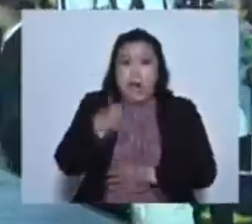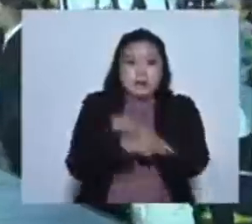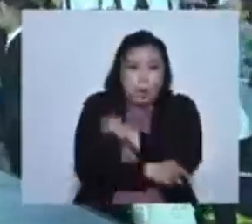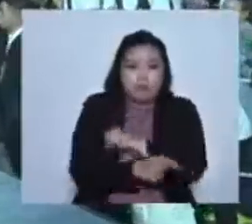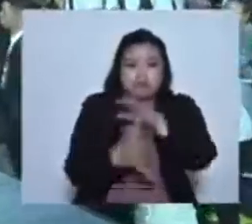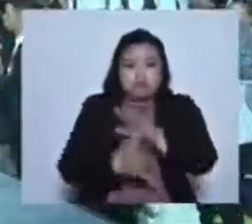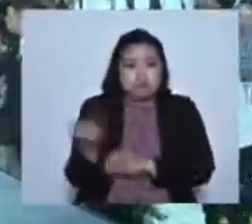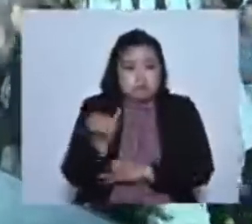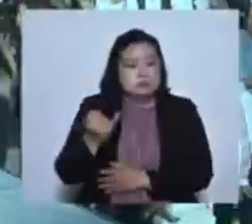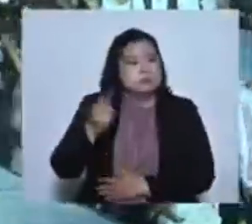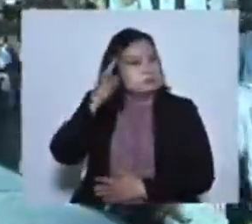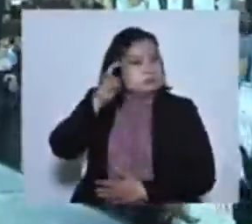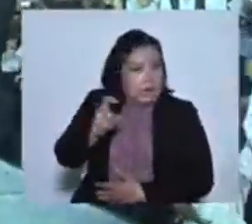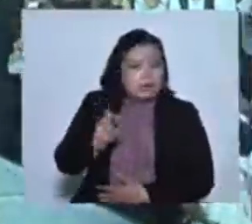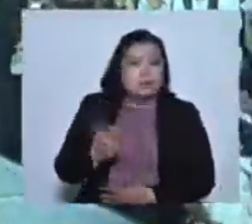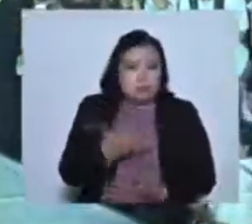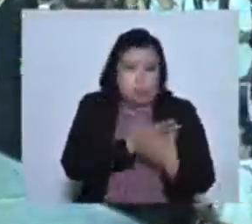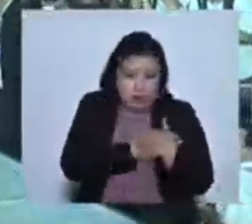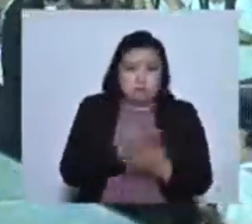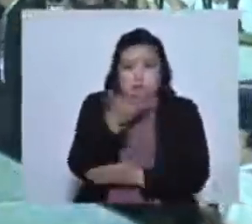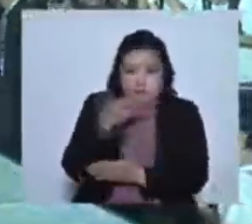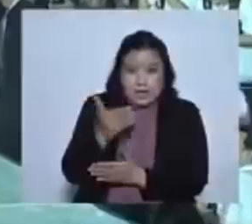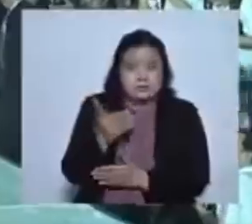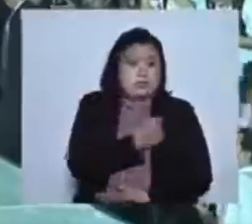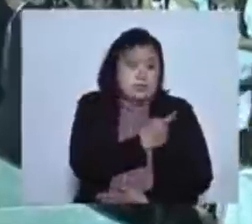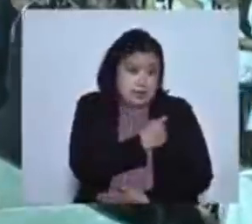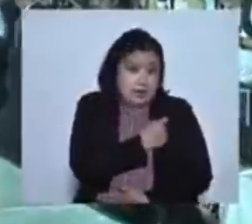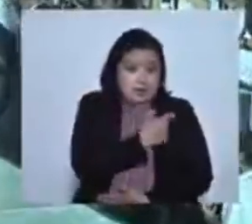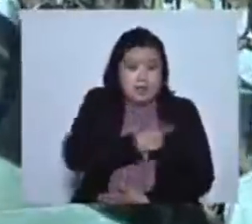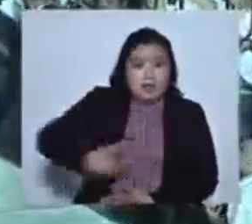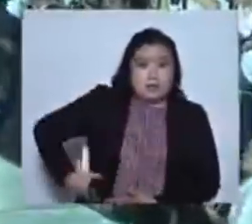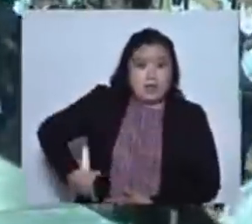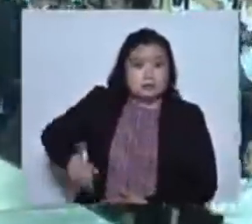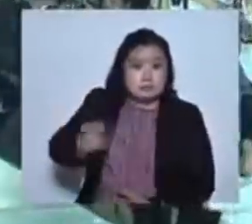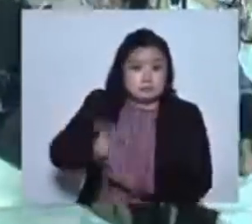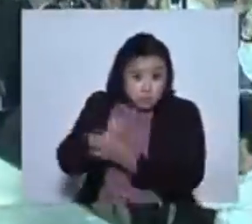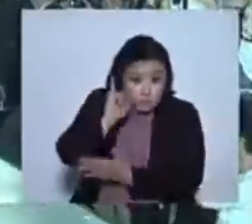ราจะต่อสู้เพื่อรักษาชาติศาสนาพระมหากษัตริย์ใช่หรือ